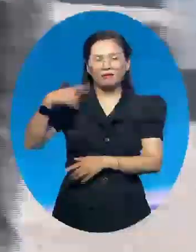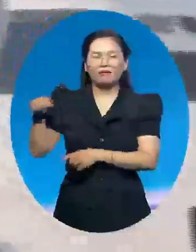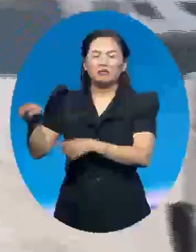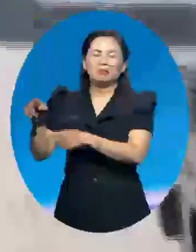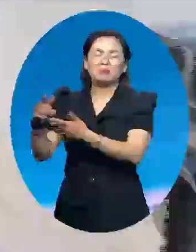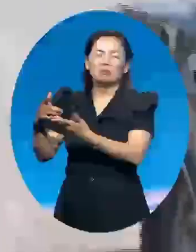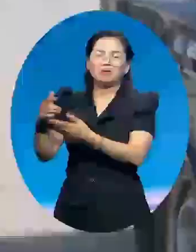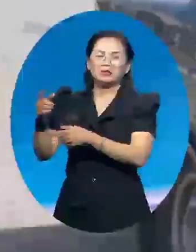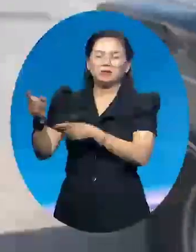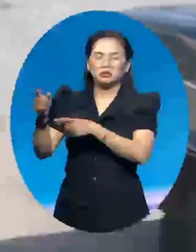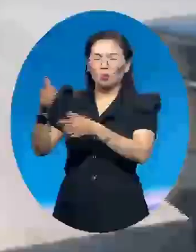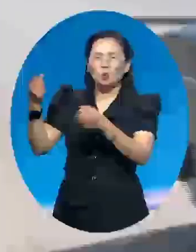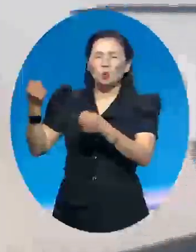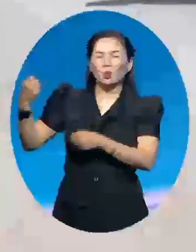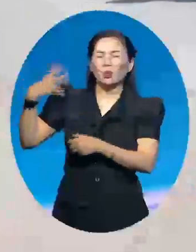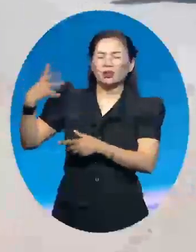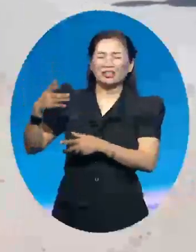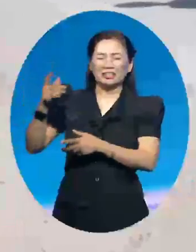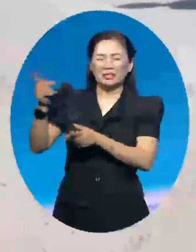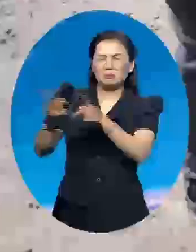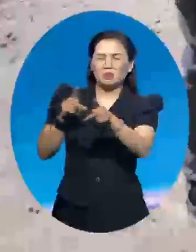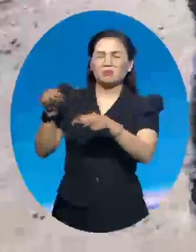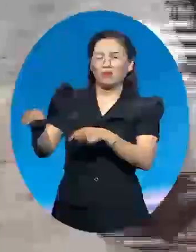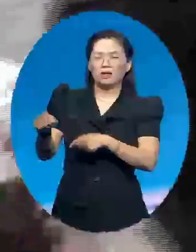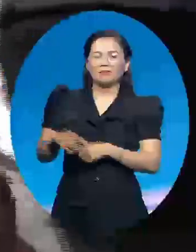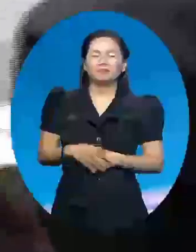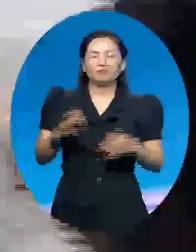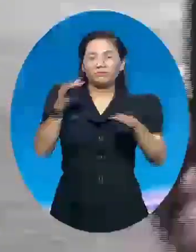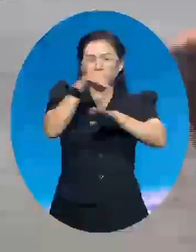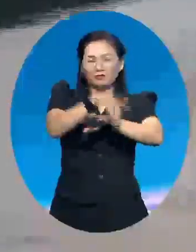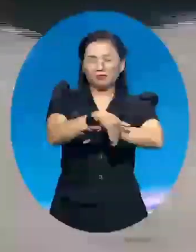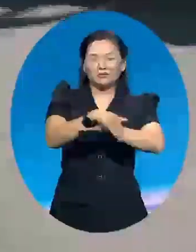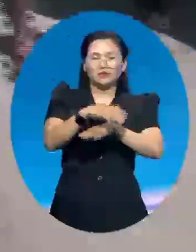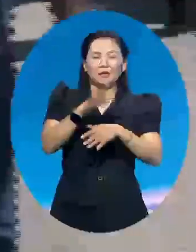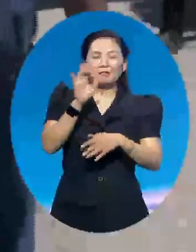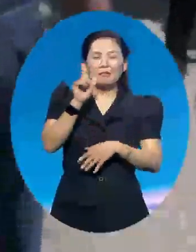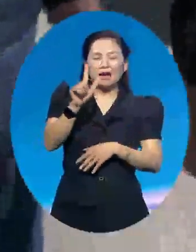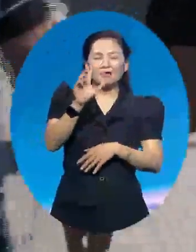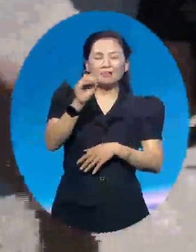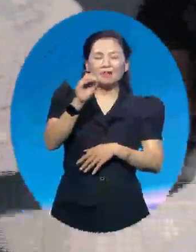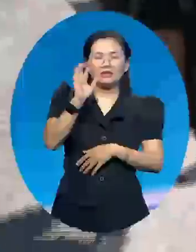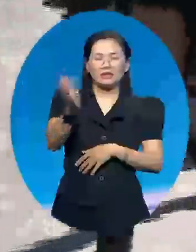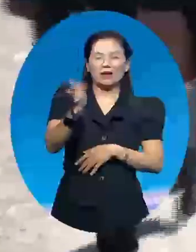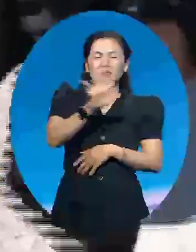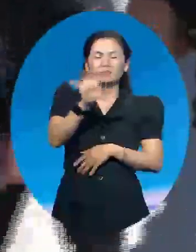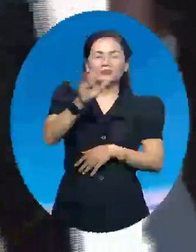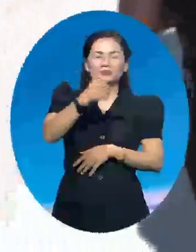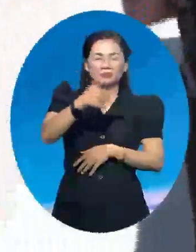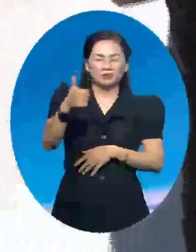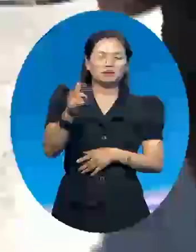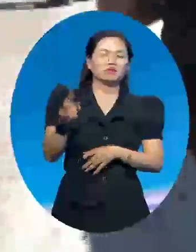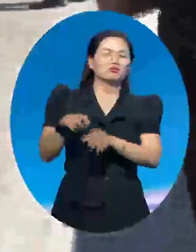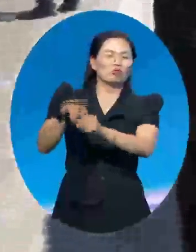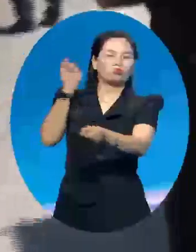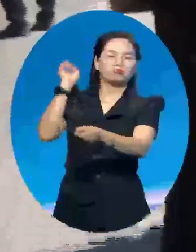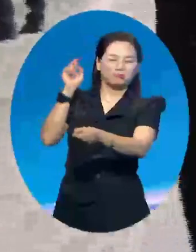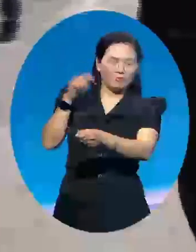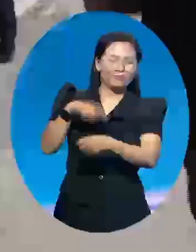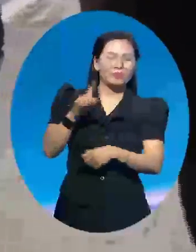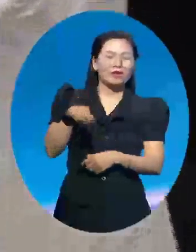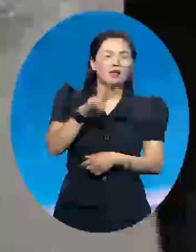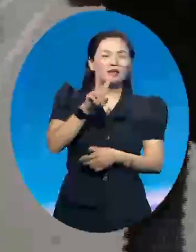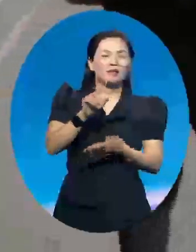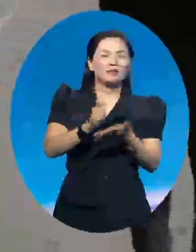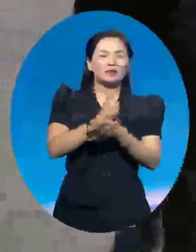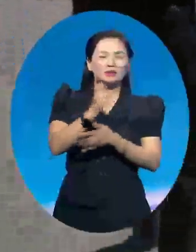này. Theo hãng thông tấn RIA của Nga, đến chiều cùng ngày, con số này là 70.500 người. Cũng trong ngày 28 tháng